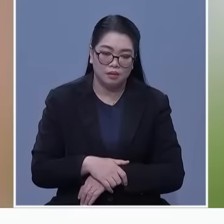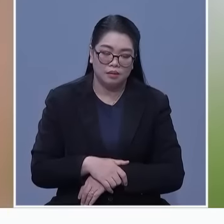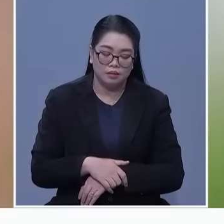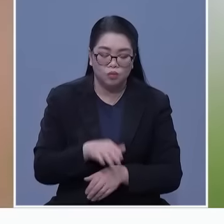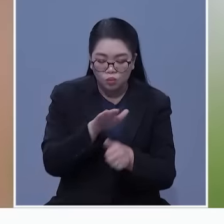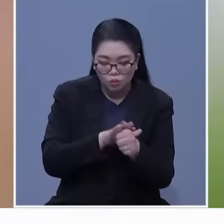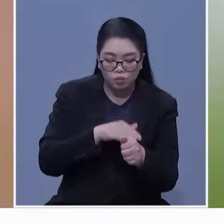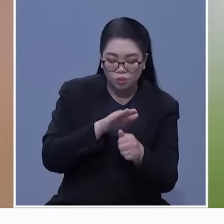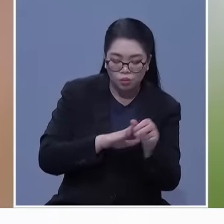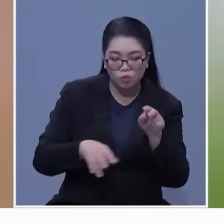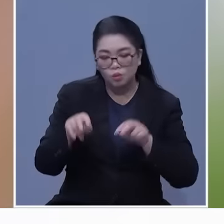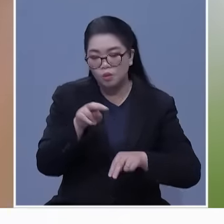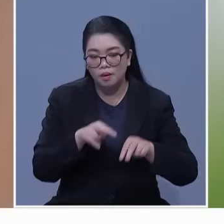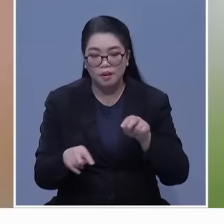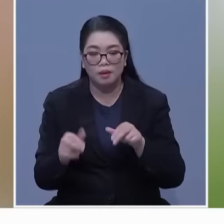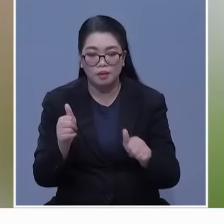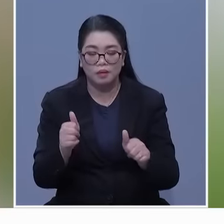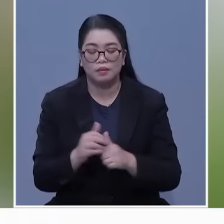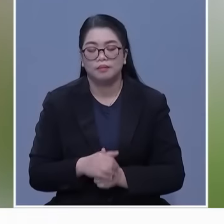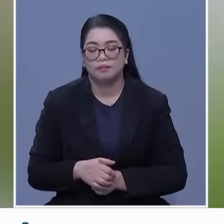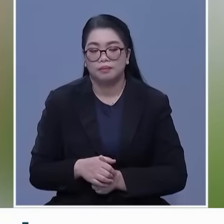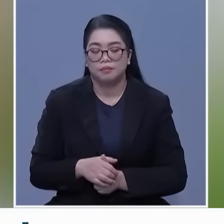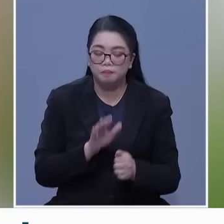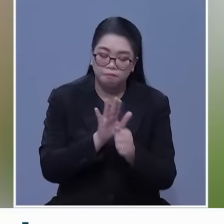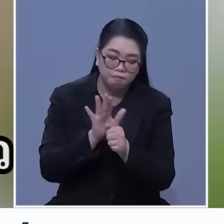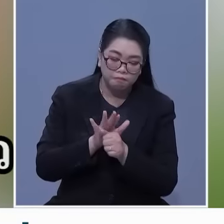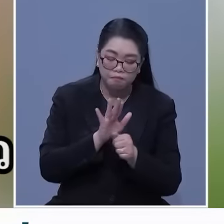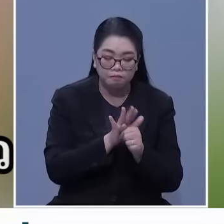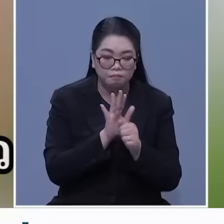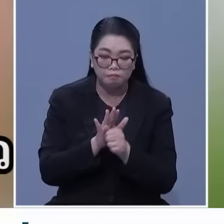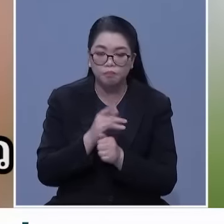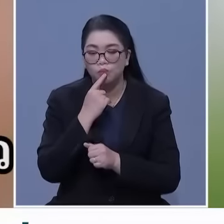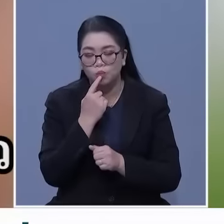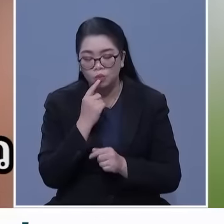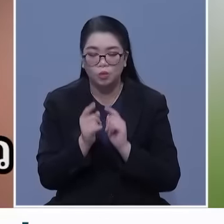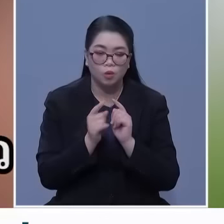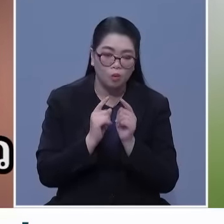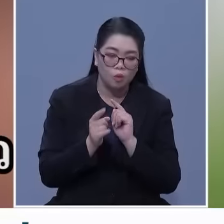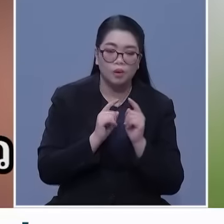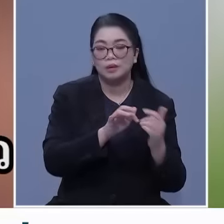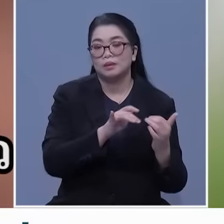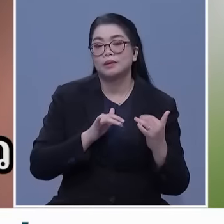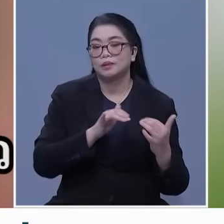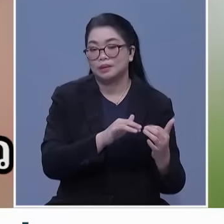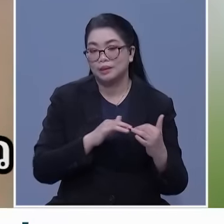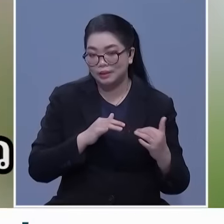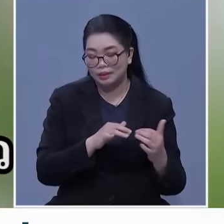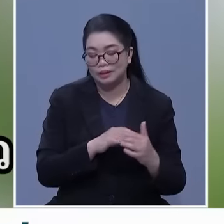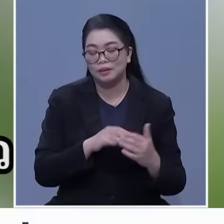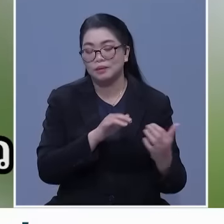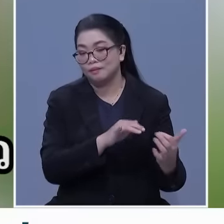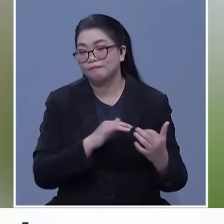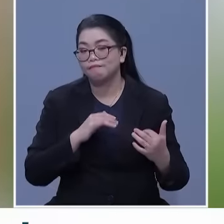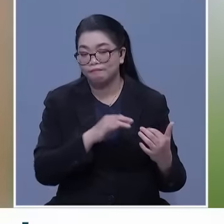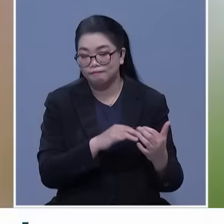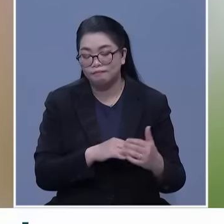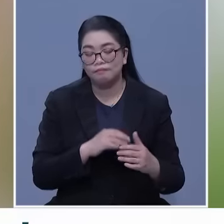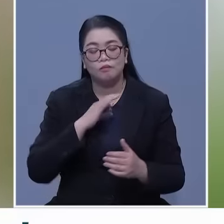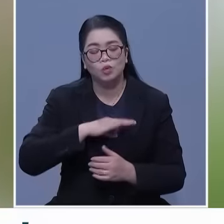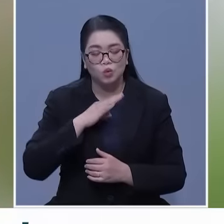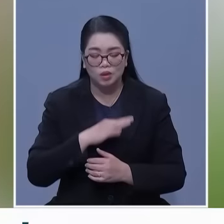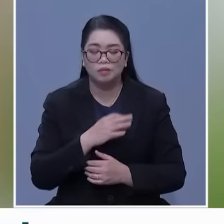าสูงยิ่งนะครับได้พูดได้คุยได้สนทนากับท่านแล้วรู้สึกอ